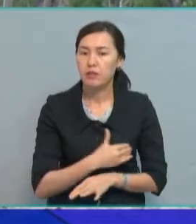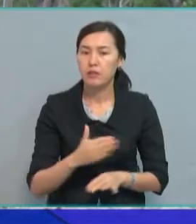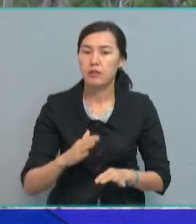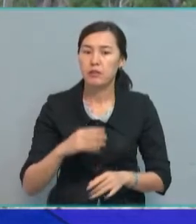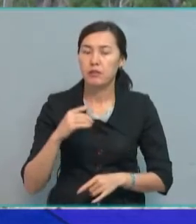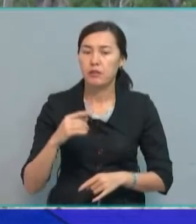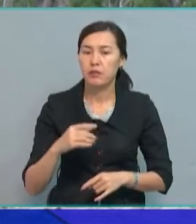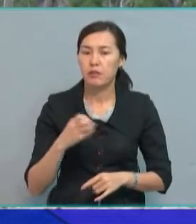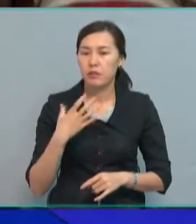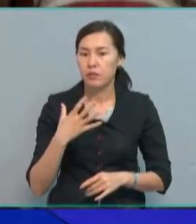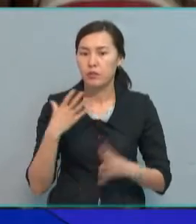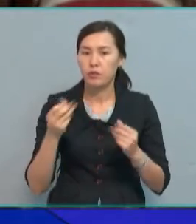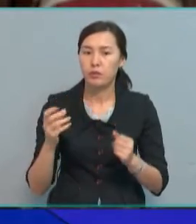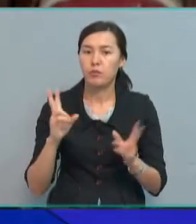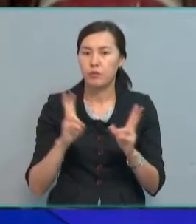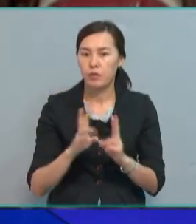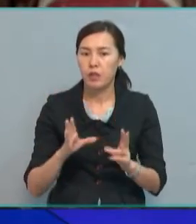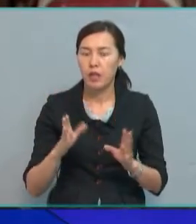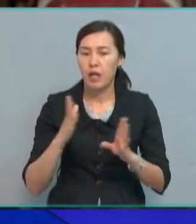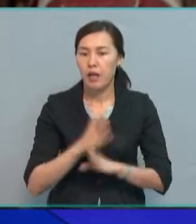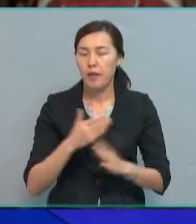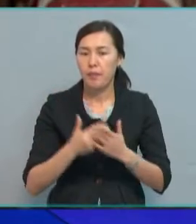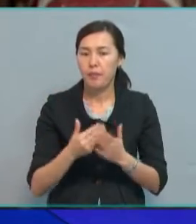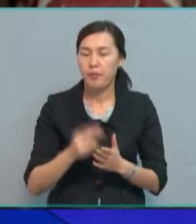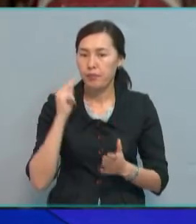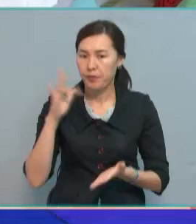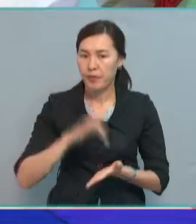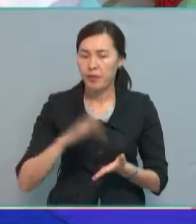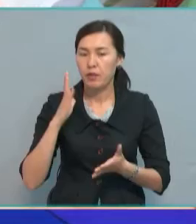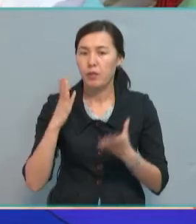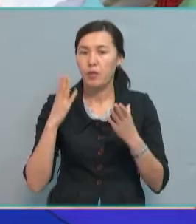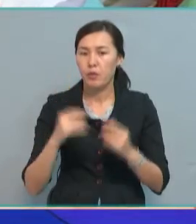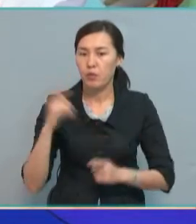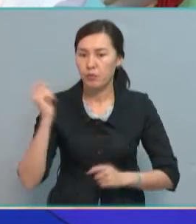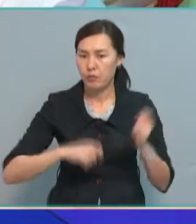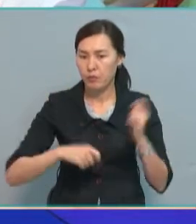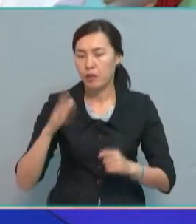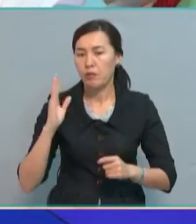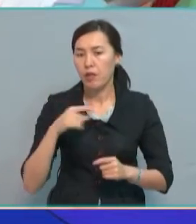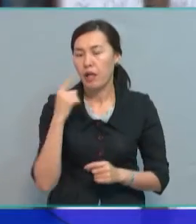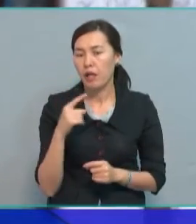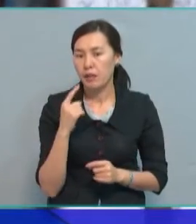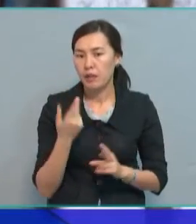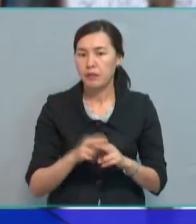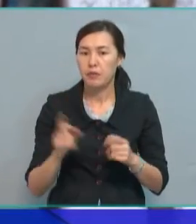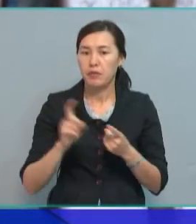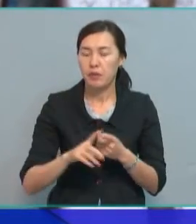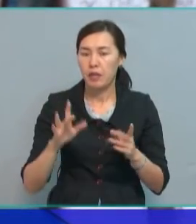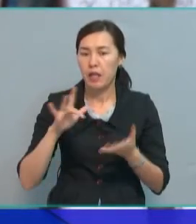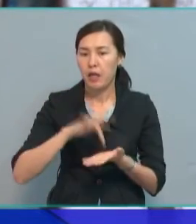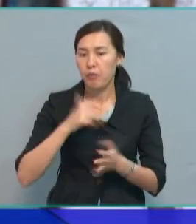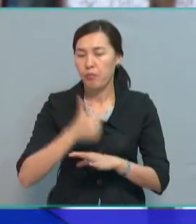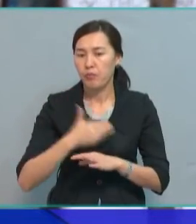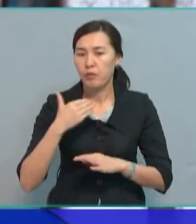кейінгі көргендеріміз жақсылықтар болсын. Айта кетейік, ауа райын болжаушылар Шымкентте алдағы күндері де жауын-шашын болатынын айтады. Сол себепті қала